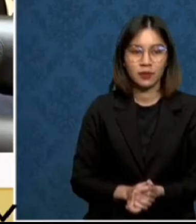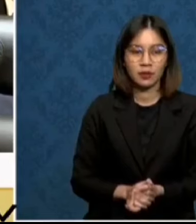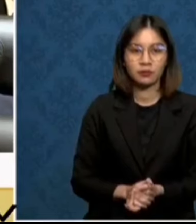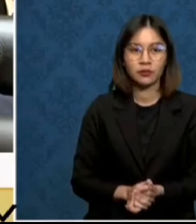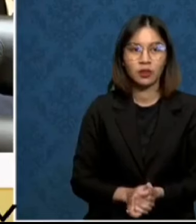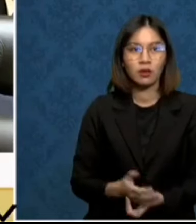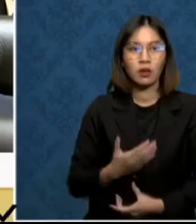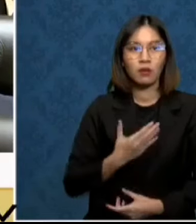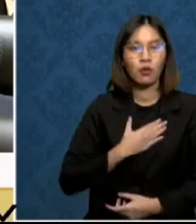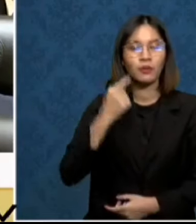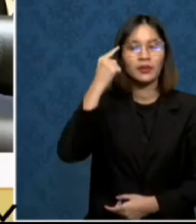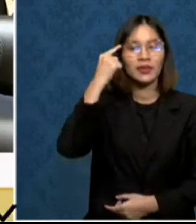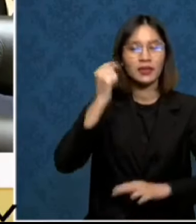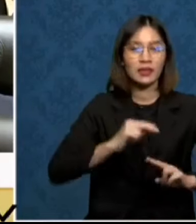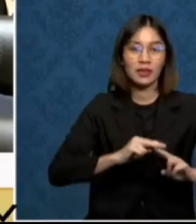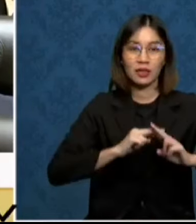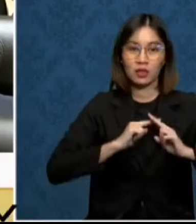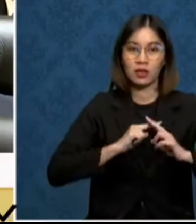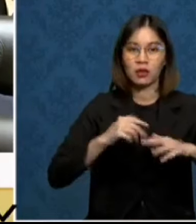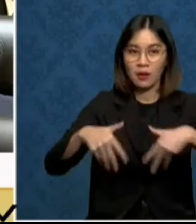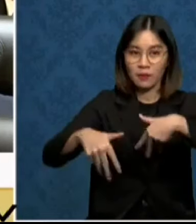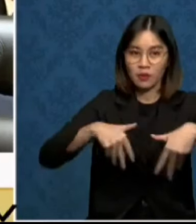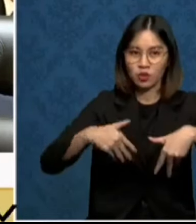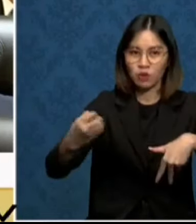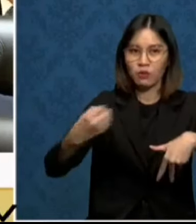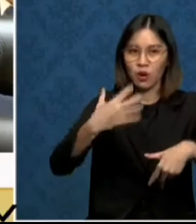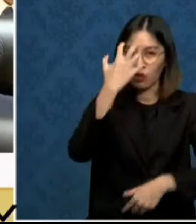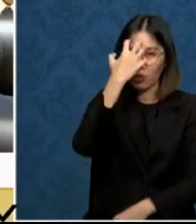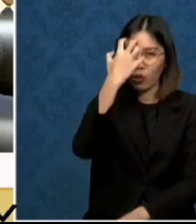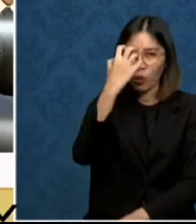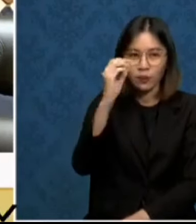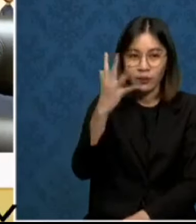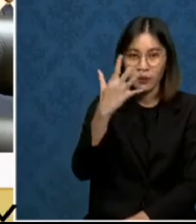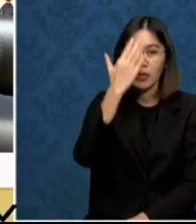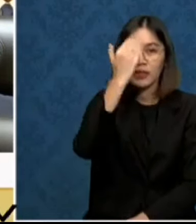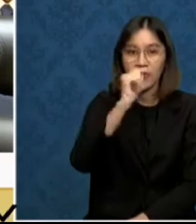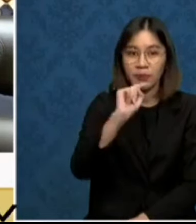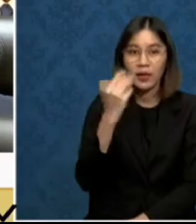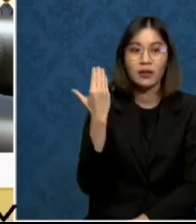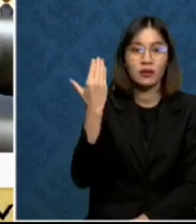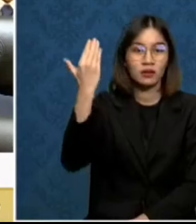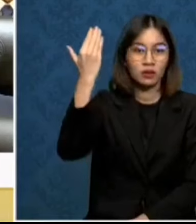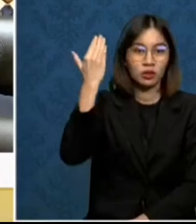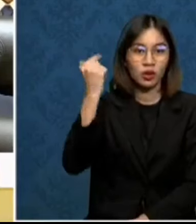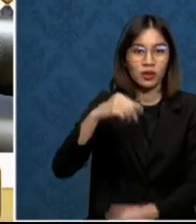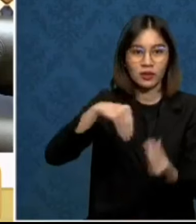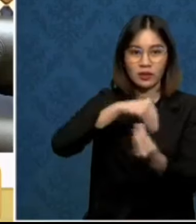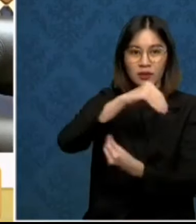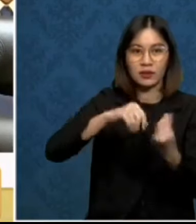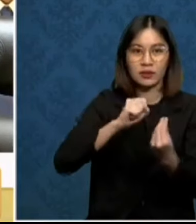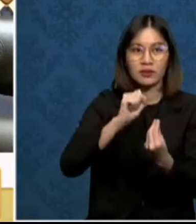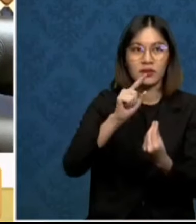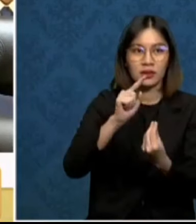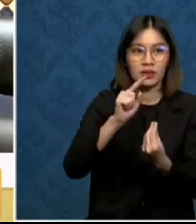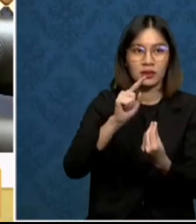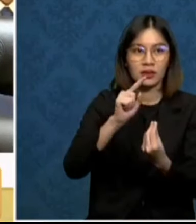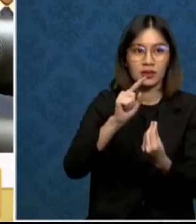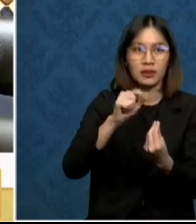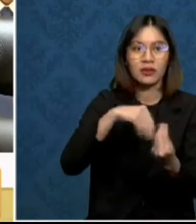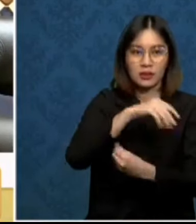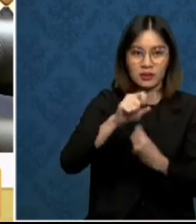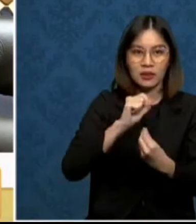ผมอนุมานเอาเองว่าที่ประชาชนบอกว่าไม่โกรธเลยเพราะว่าตอนนั้นเศรษฐกิจย